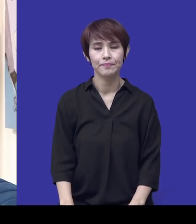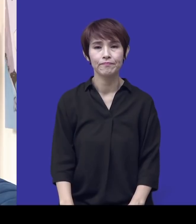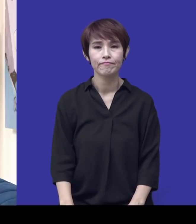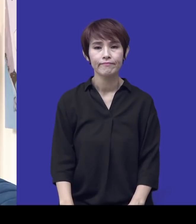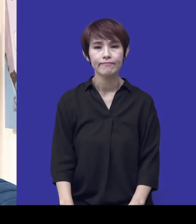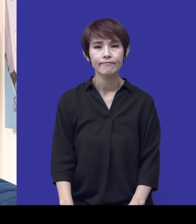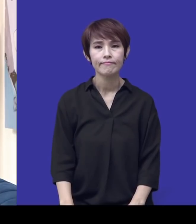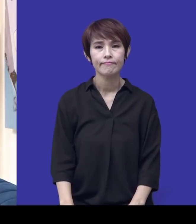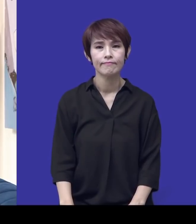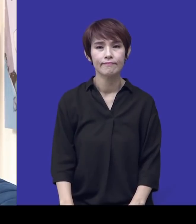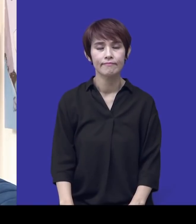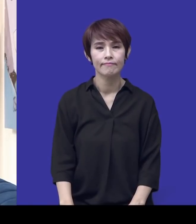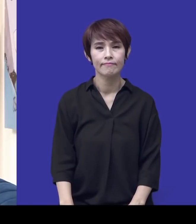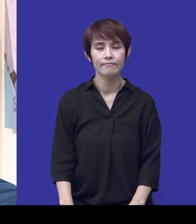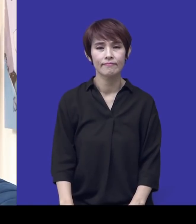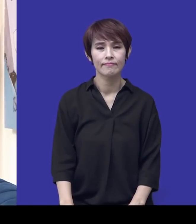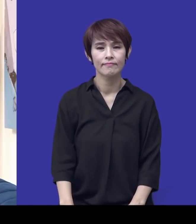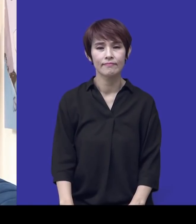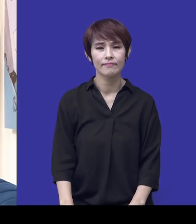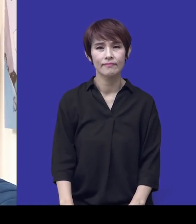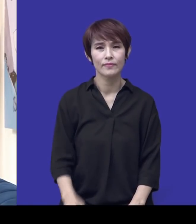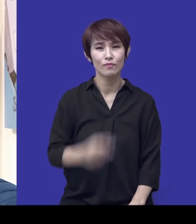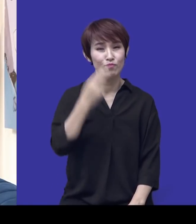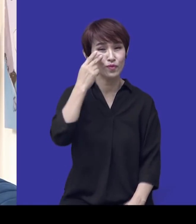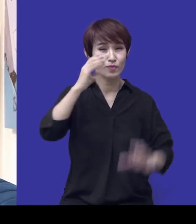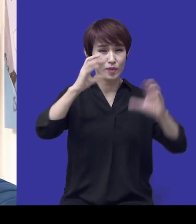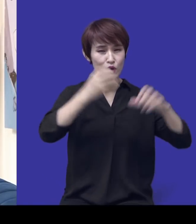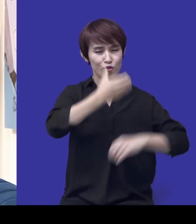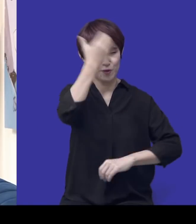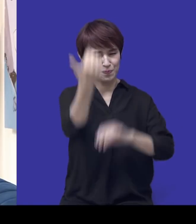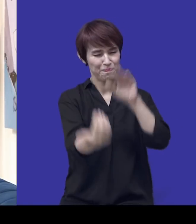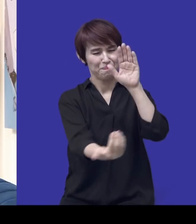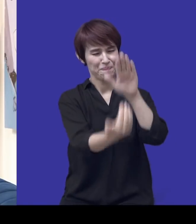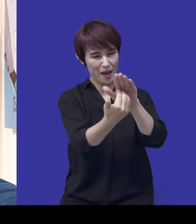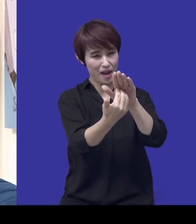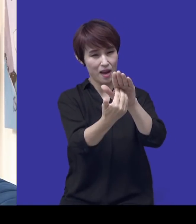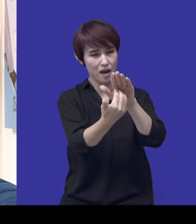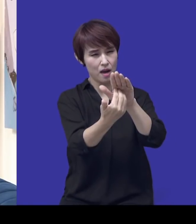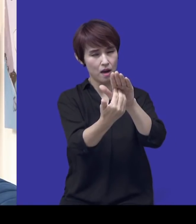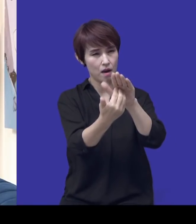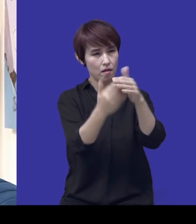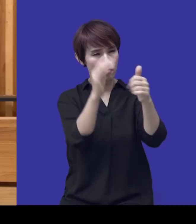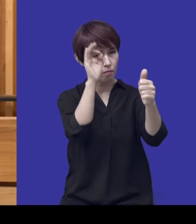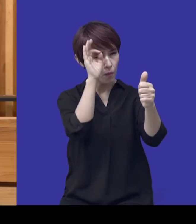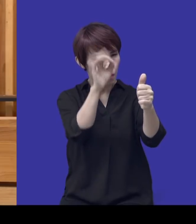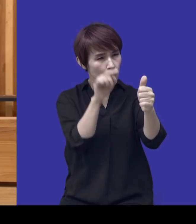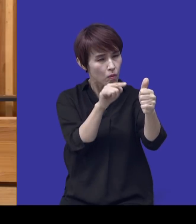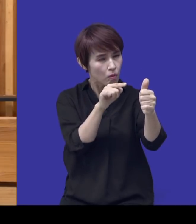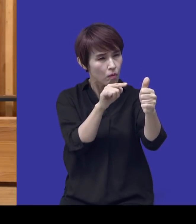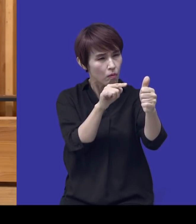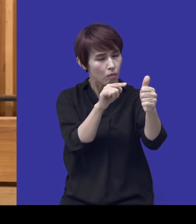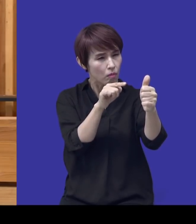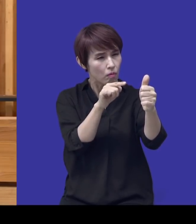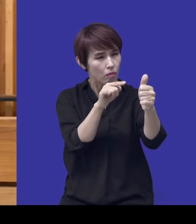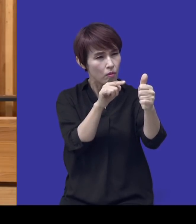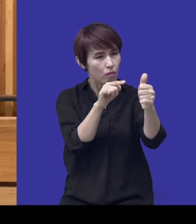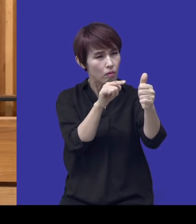실제로 그 캘리포니아 드림을 이룬 분을 제가 봤을 때 그래 보이지가 않았어요. 네.